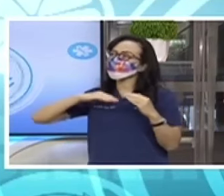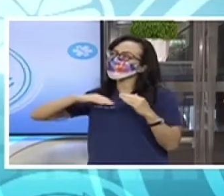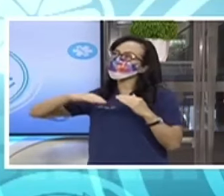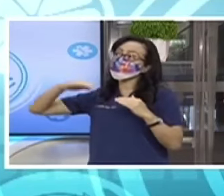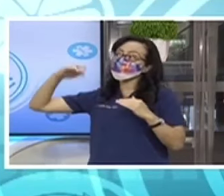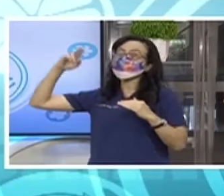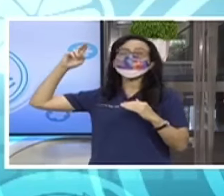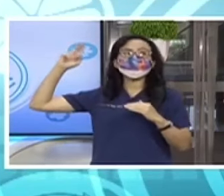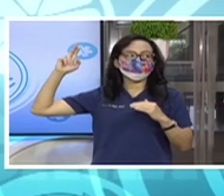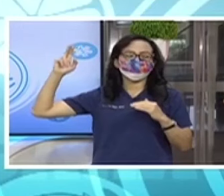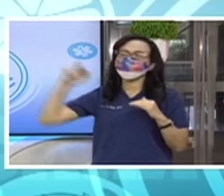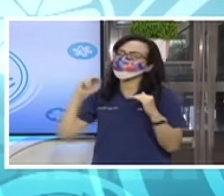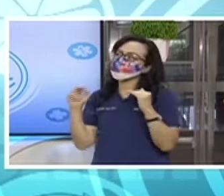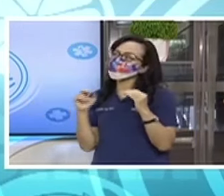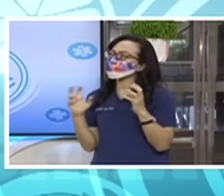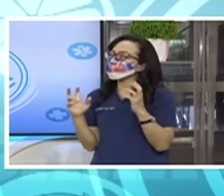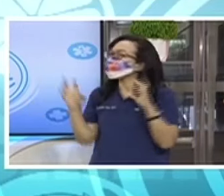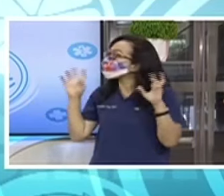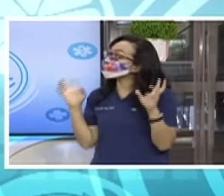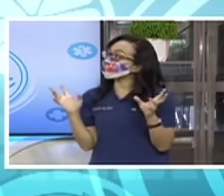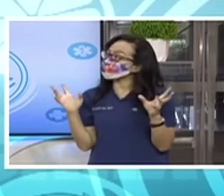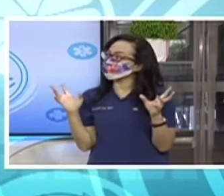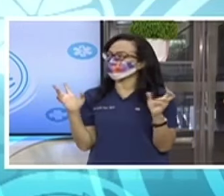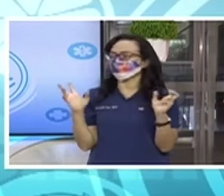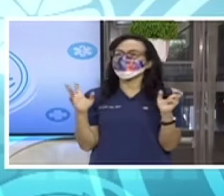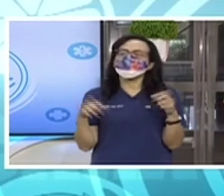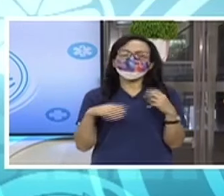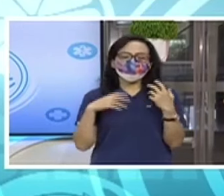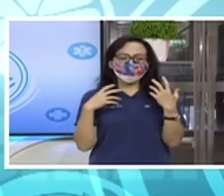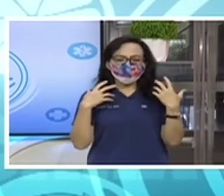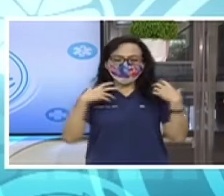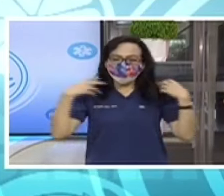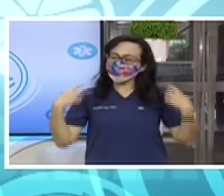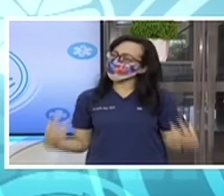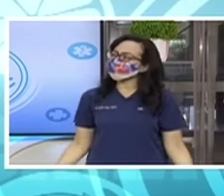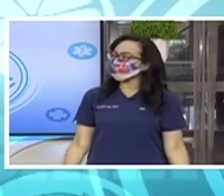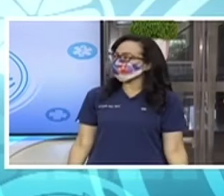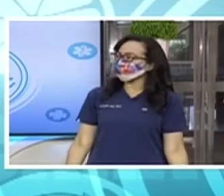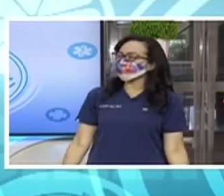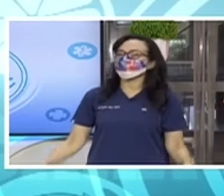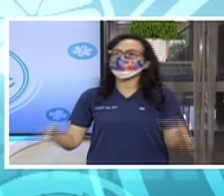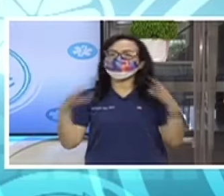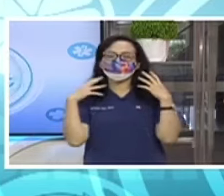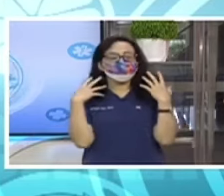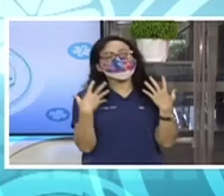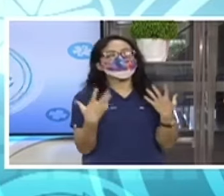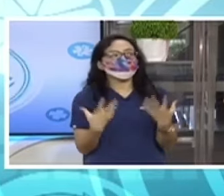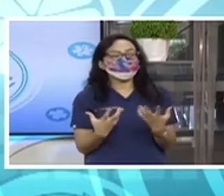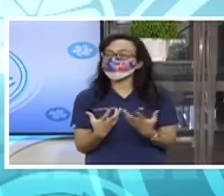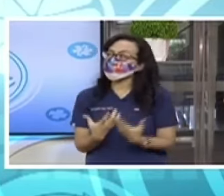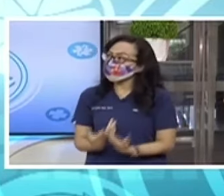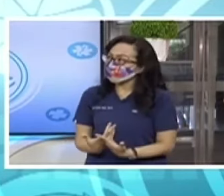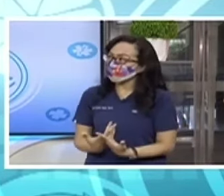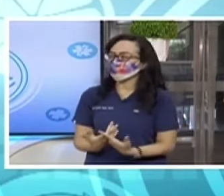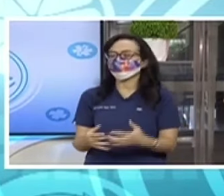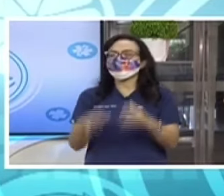itu kan hormon kortisol tinggi ya hormon kortisol ini apa sih hormon stres gitu yang biasanya bikin tubuh kita tegang yang bikin kita tidak dapat berpikir